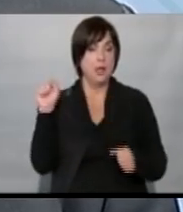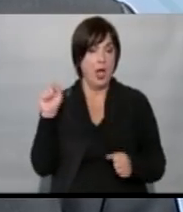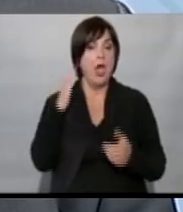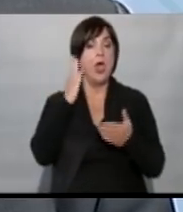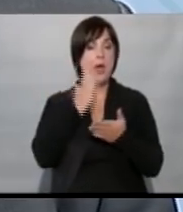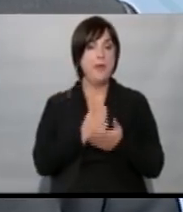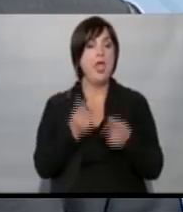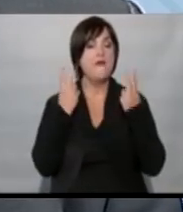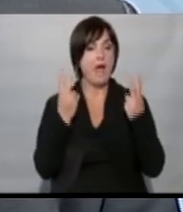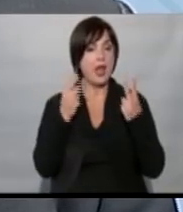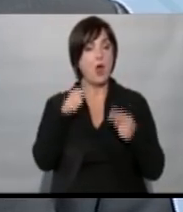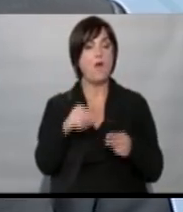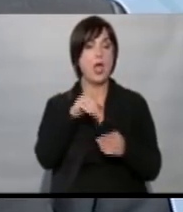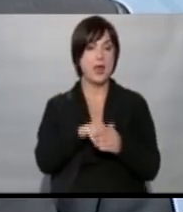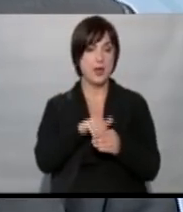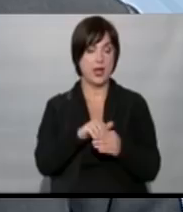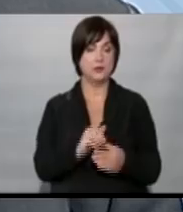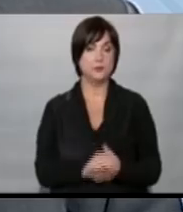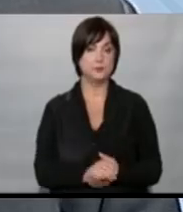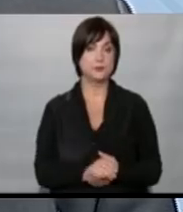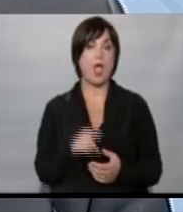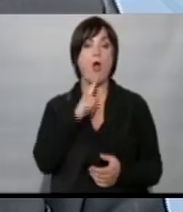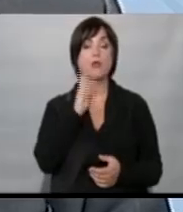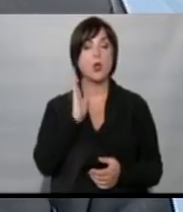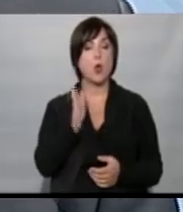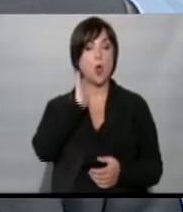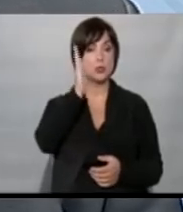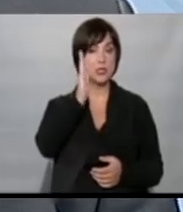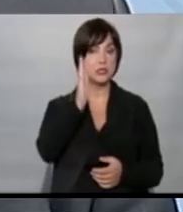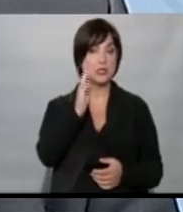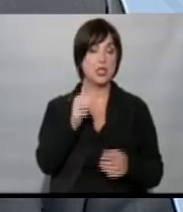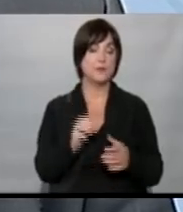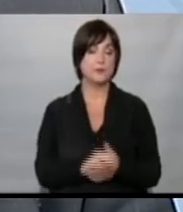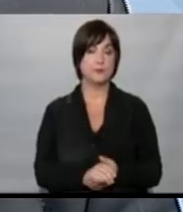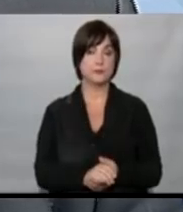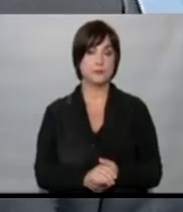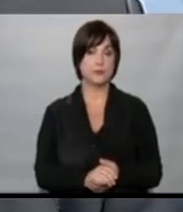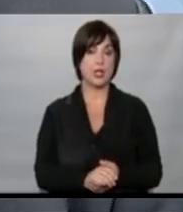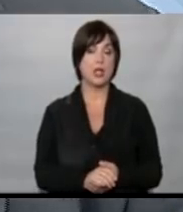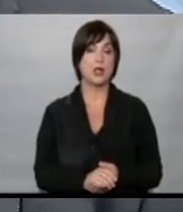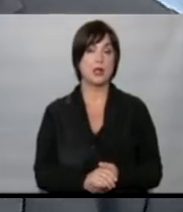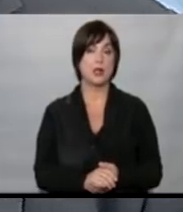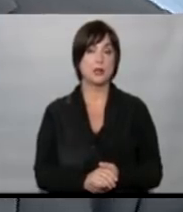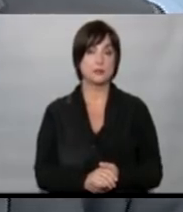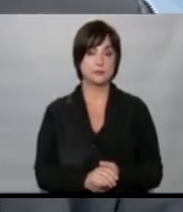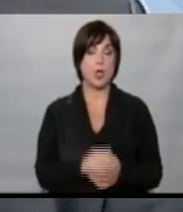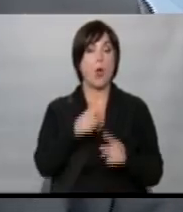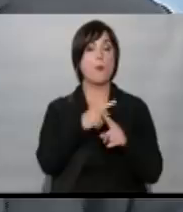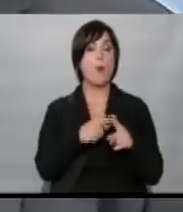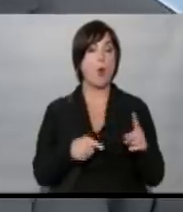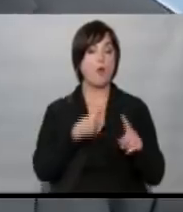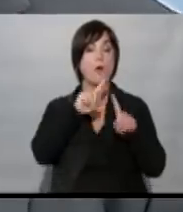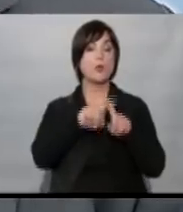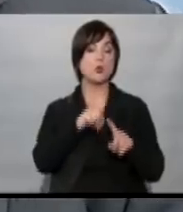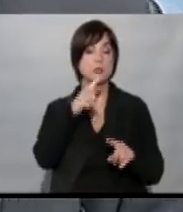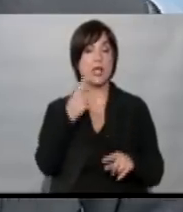за да биде валиден тој референдум. А оние што излегоја 600... Не Толку треба да изразат половината плюс еден